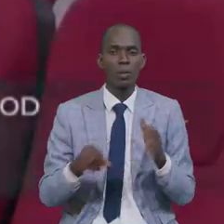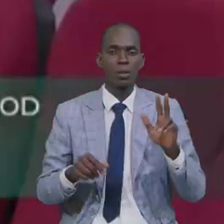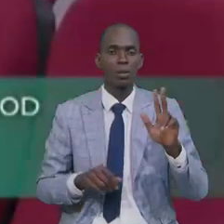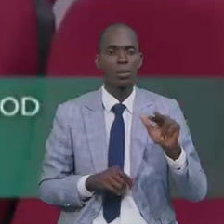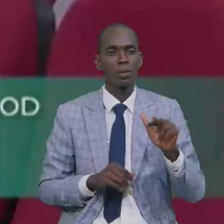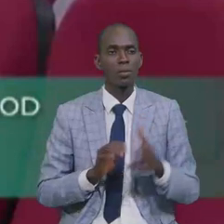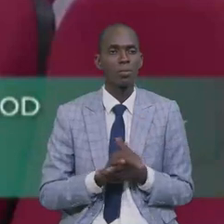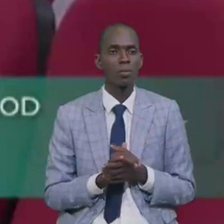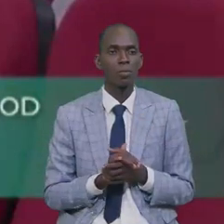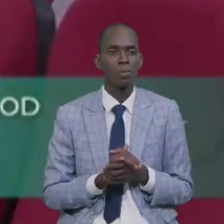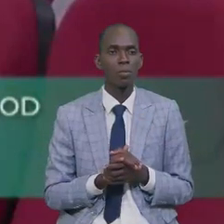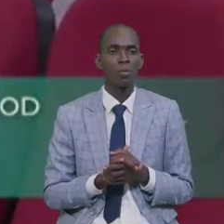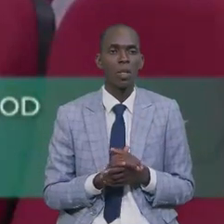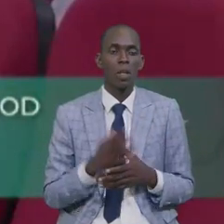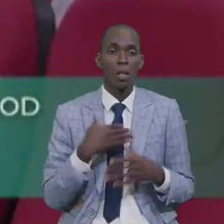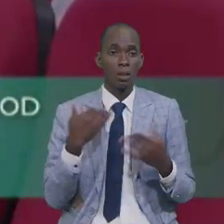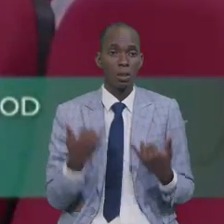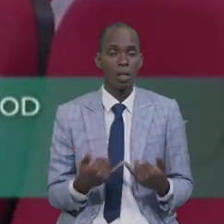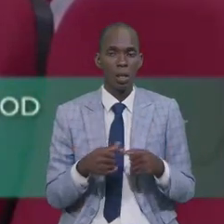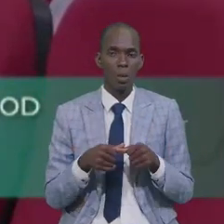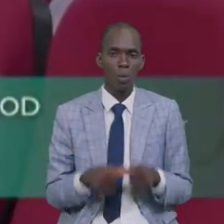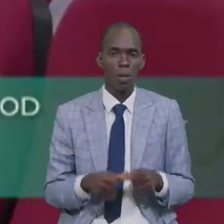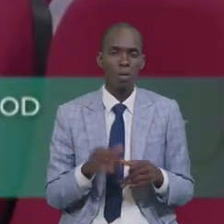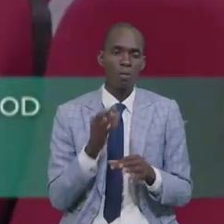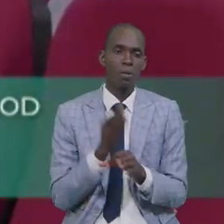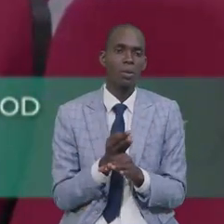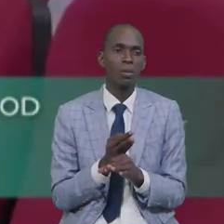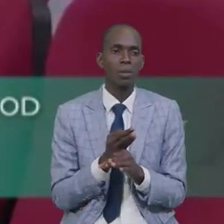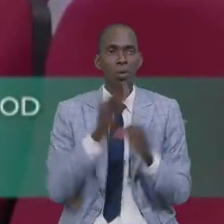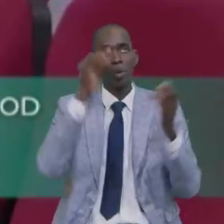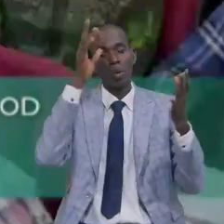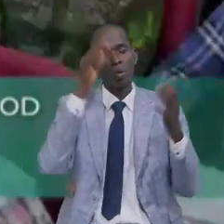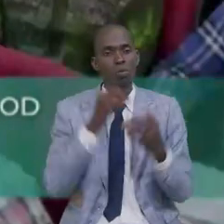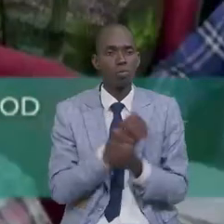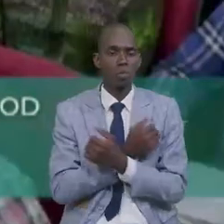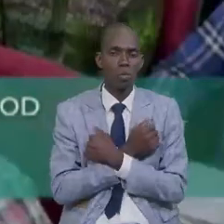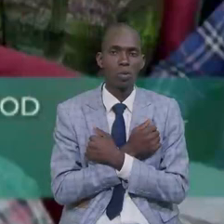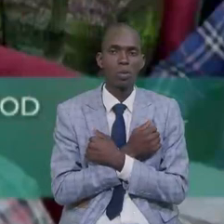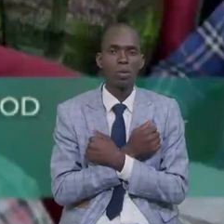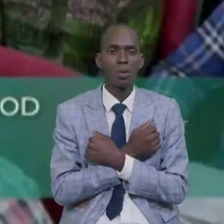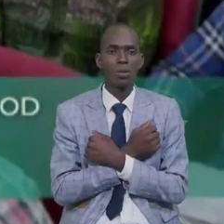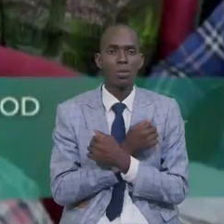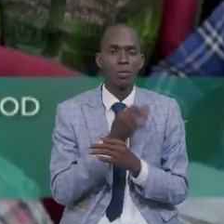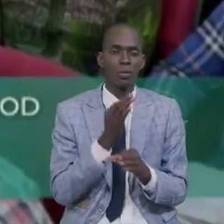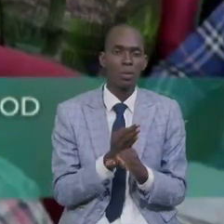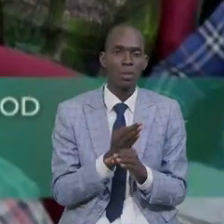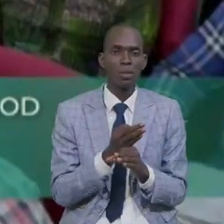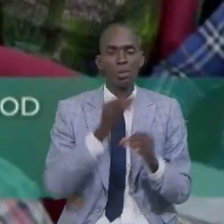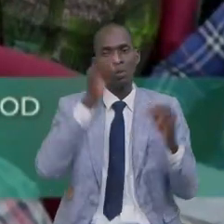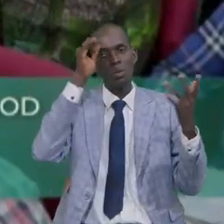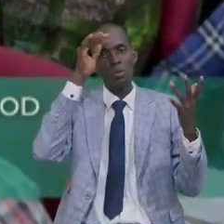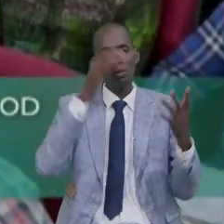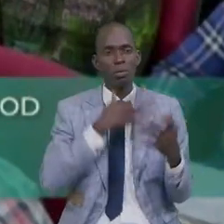Verset 13. Maintenant, dans ces trois choses demeurent la foi, l'espérance et la charité. La